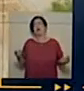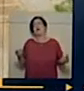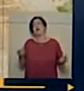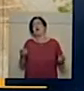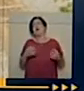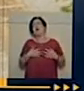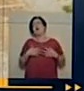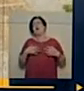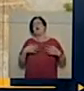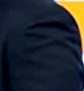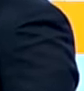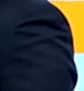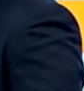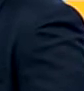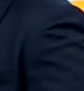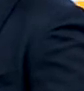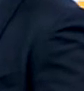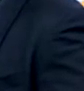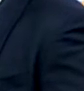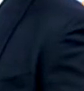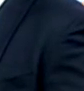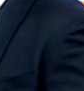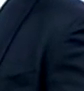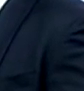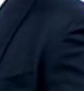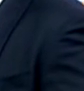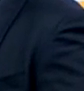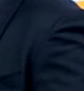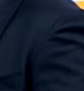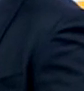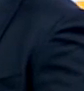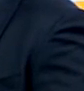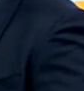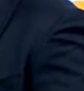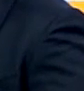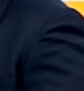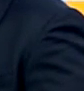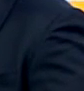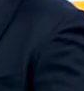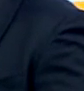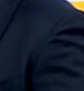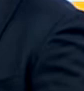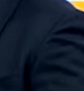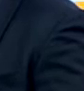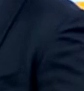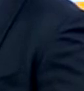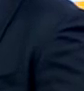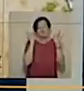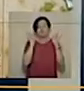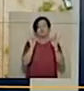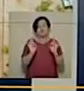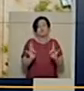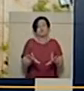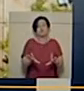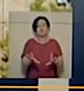αντίστοιχο εργαστήριο επαγγελματικής εκπαίδευσης και κατάρτισης με βαριές περιπτώσεις, ναι, αναπηρίας παιδιών εδώ όλα στο Ηράκλειο.